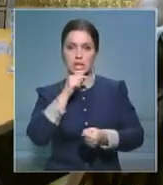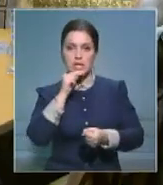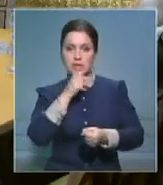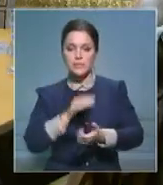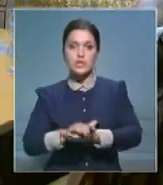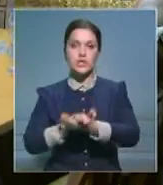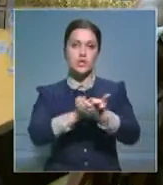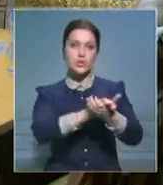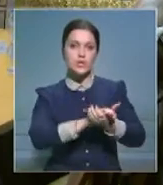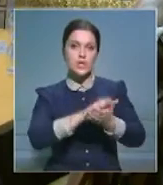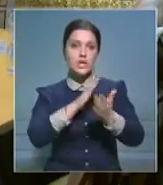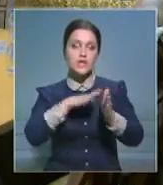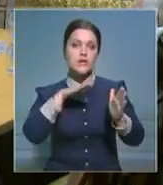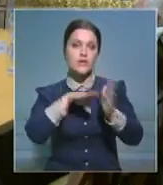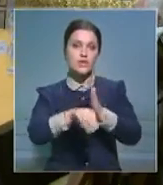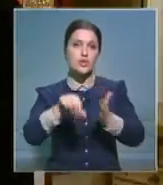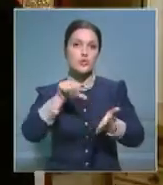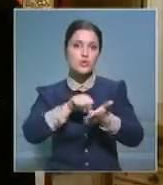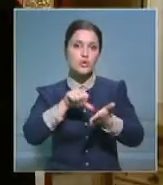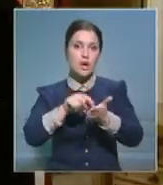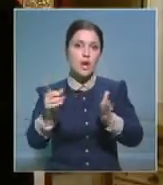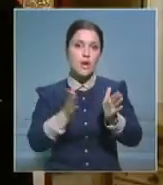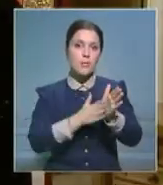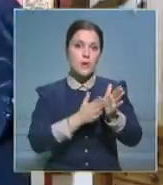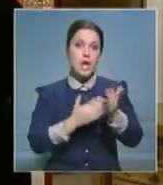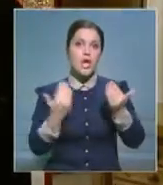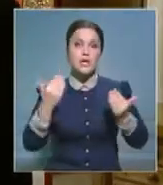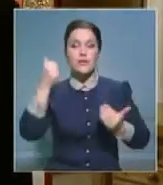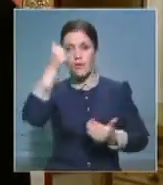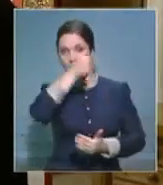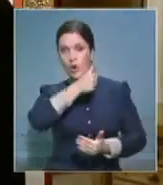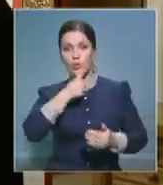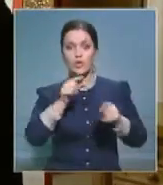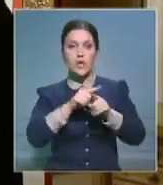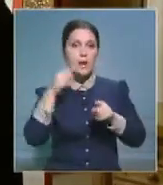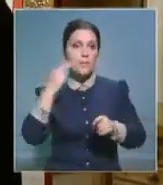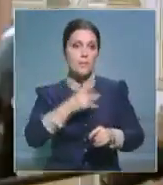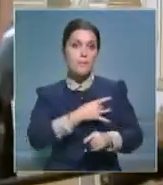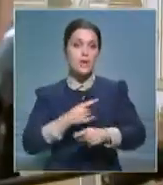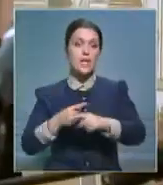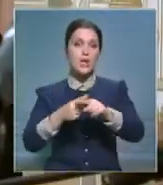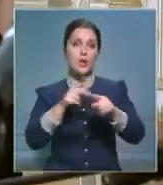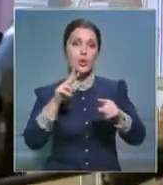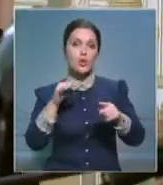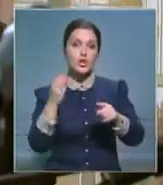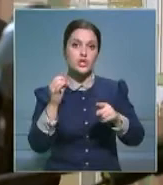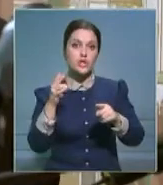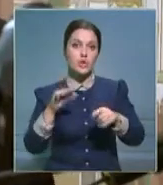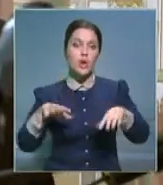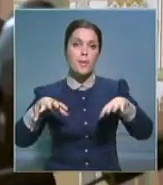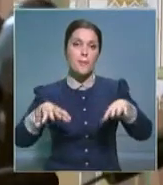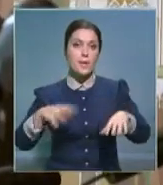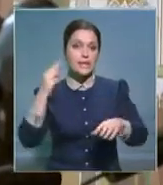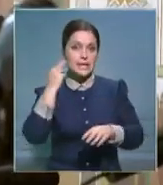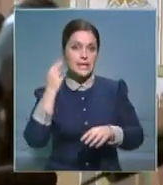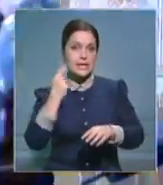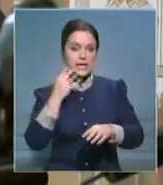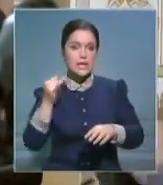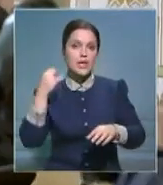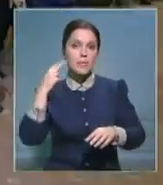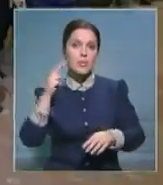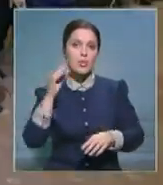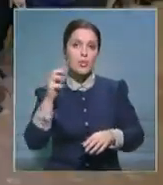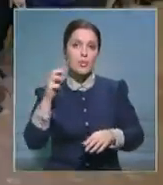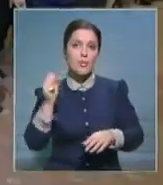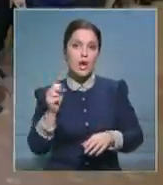Евразийского экономического союза. В числе лауреатов этого года также президент Беларуси Александр Лукашенко, председатель КНР Си Цзиньпин, президент